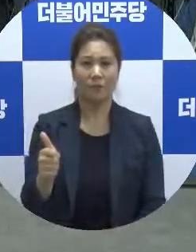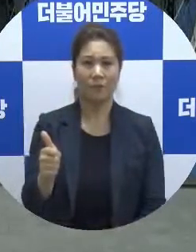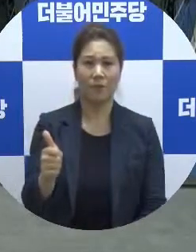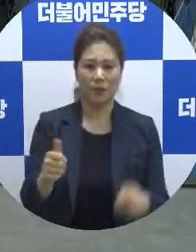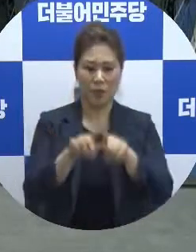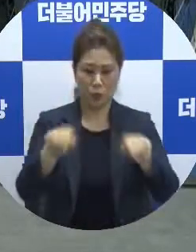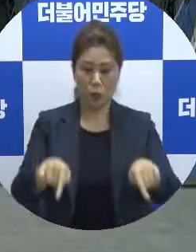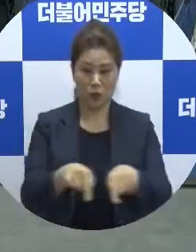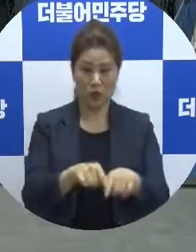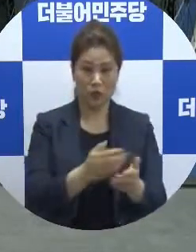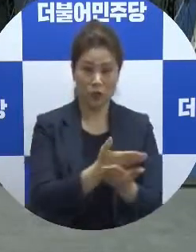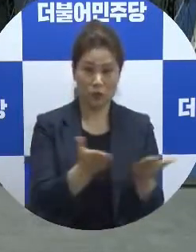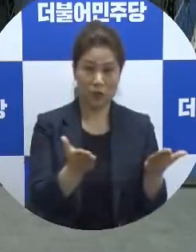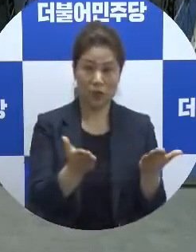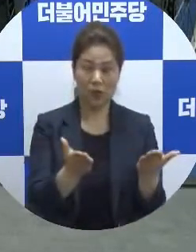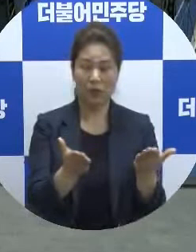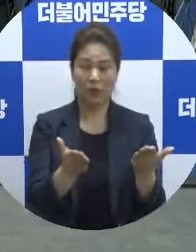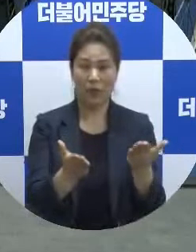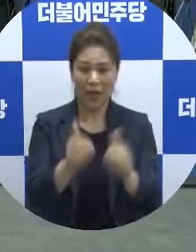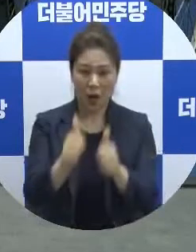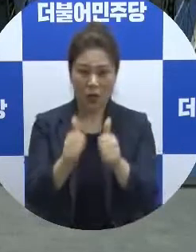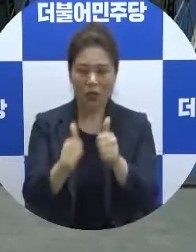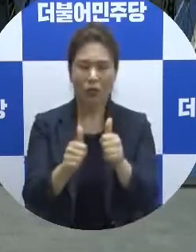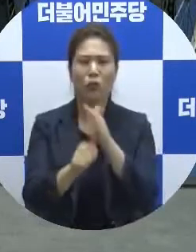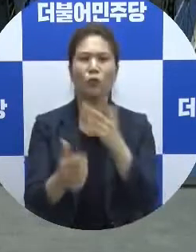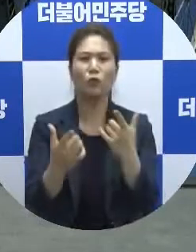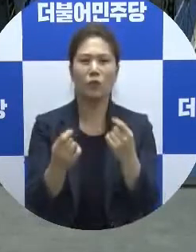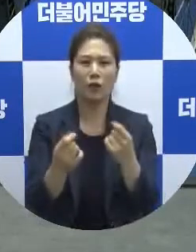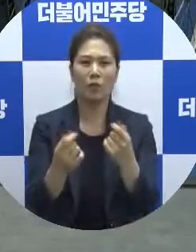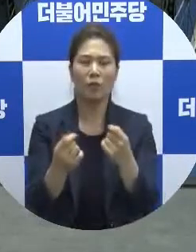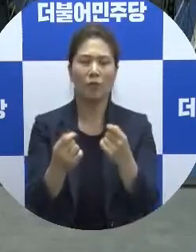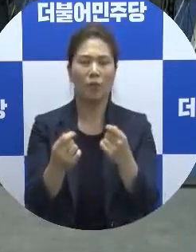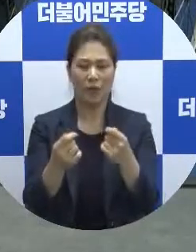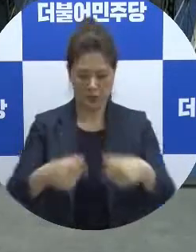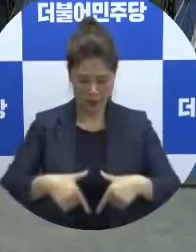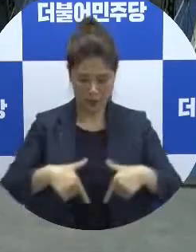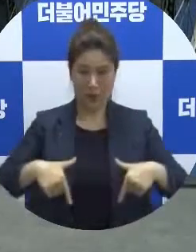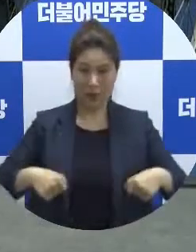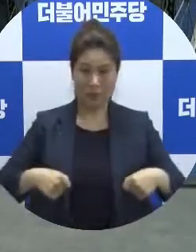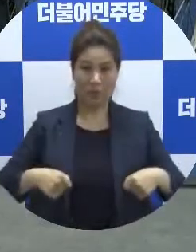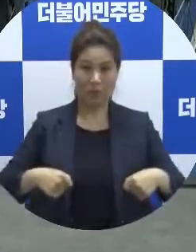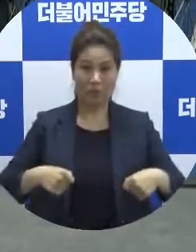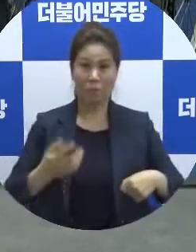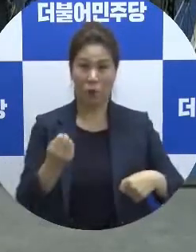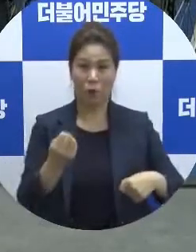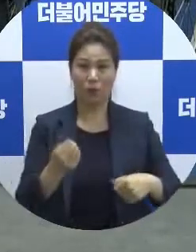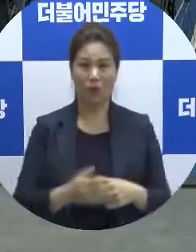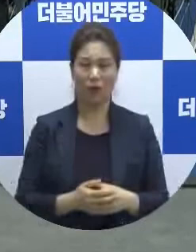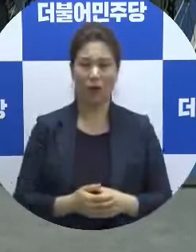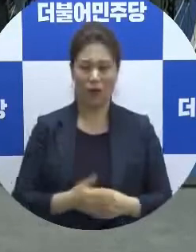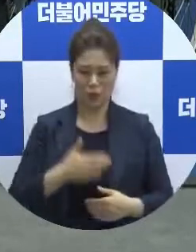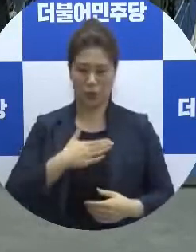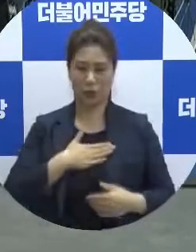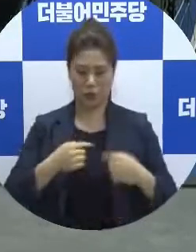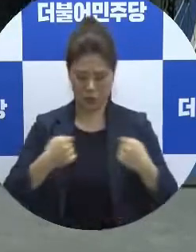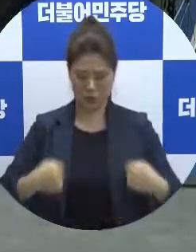하나씩 나눠드리고 있는데요. 이게 경기에 출전한 선수들이 부착하는 배번호입니다. 배번호, 네, 셔츠에 부착을 해주시면 되겠습니다.